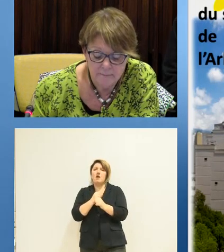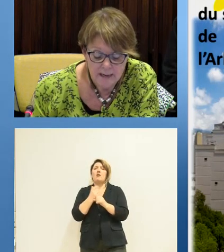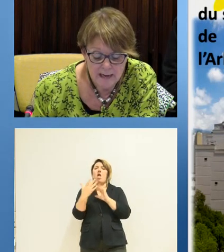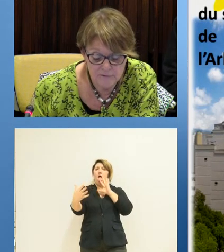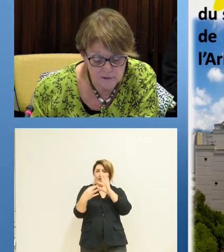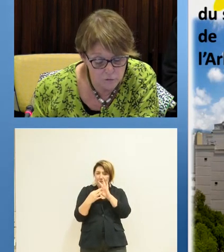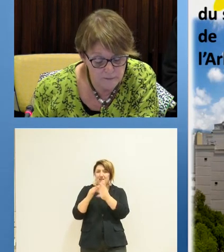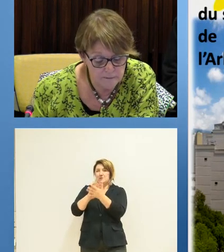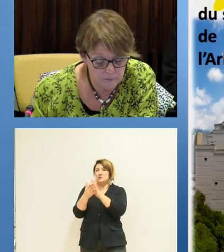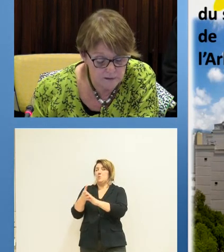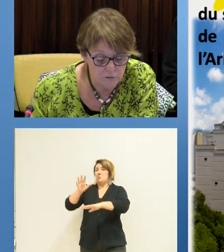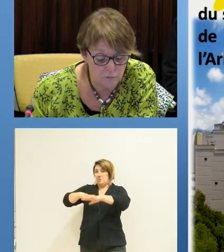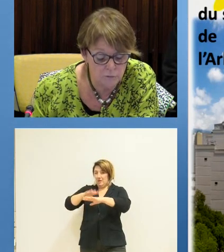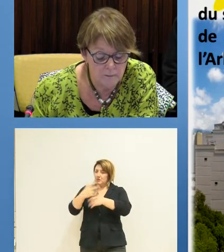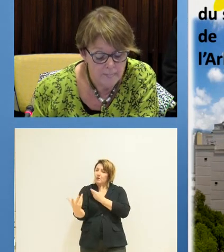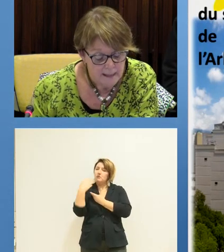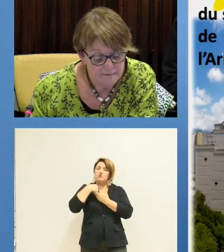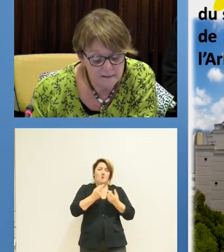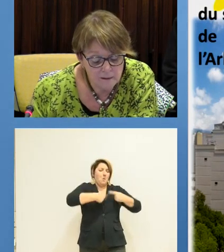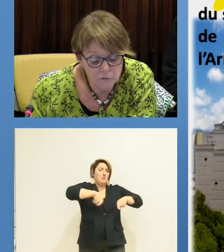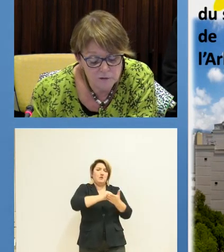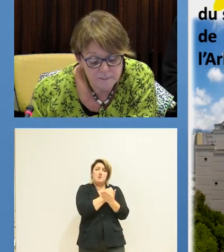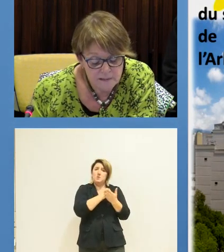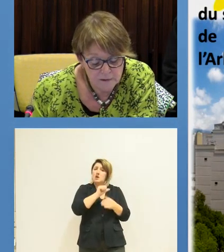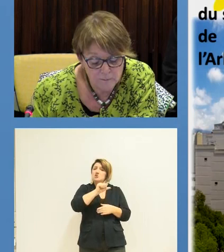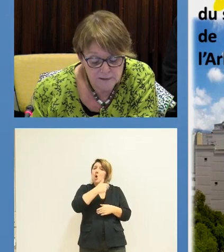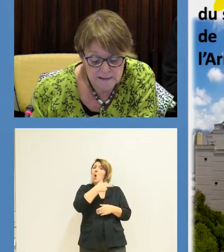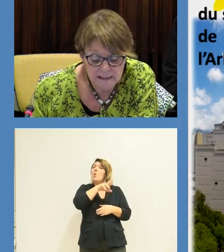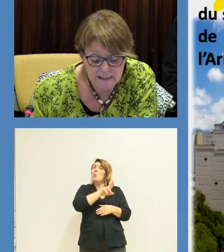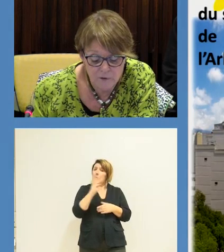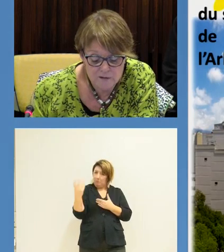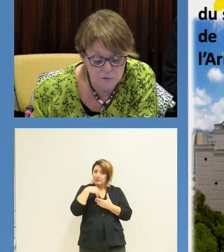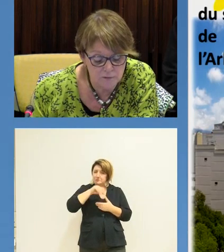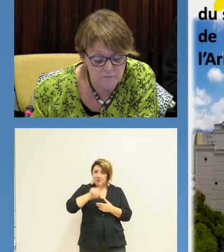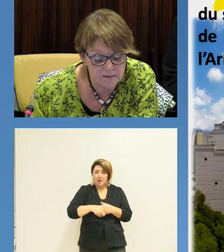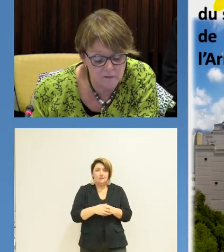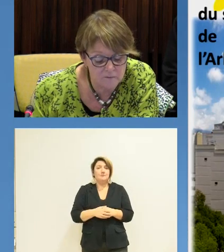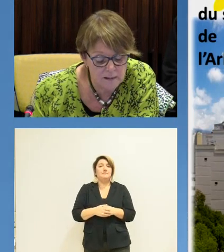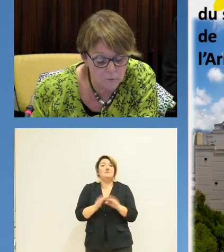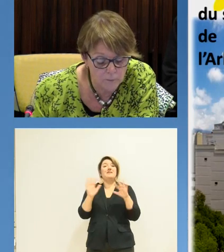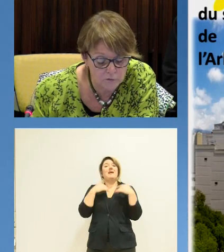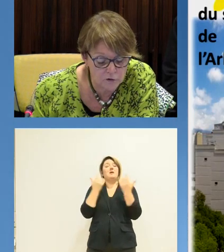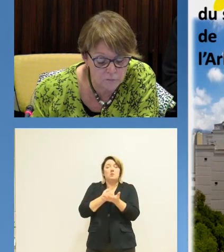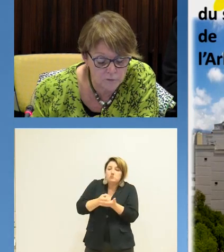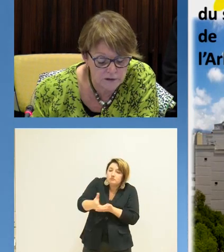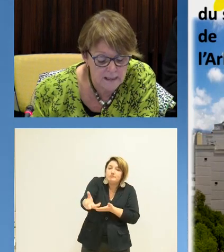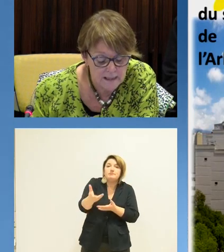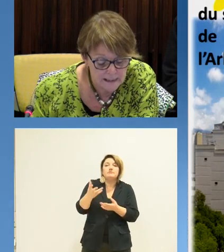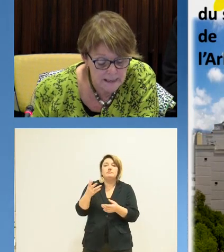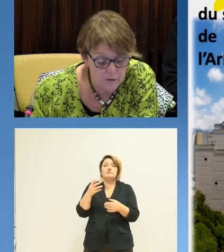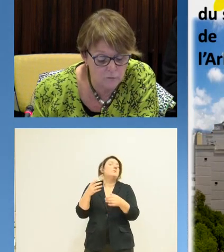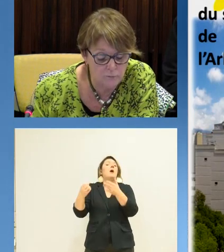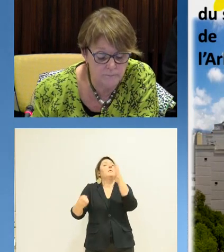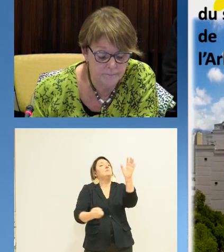quartier invité au comité de pilotage en rue cette réunion spécifiquement dédié à l'élaboration son avis transmis aux porteurs du projet